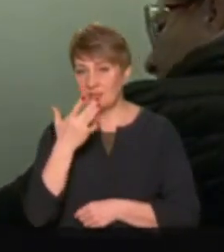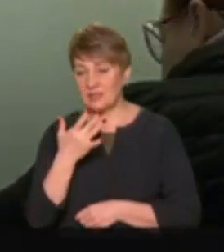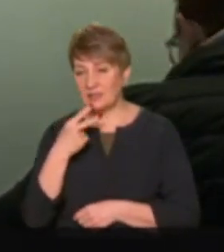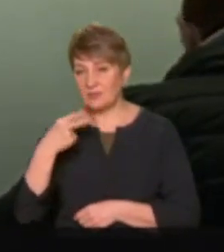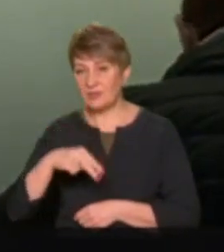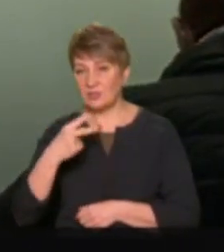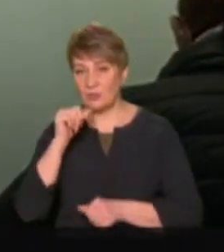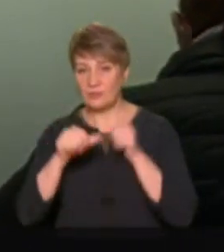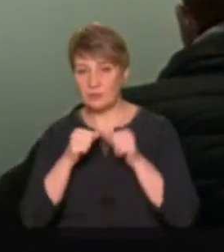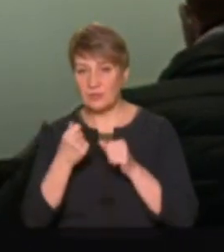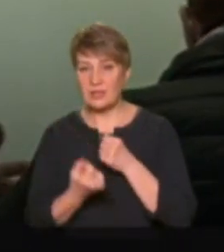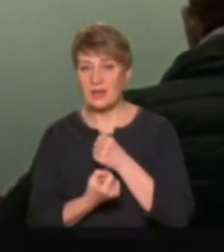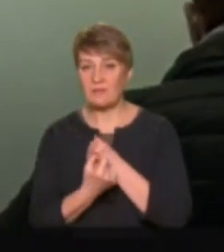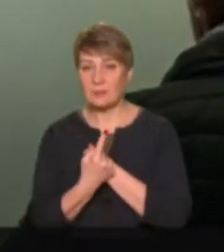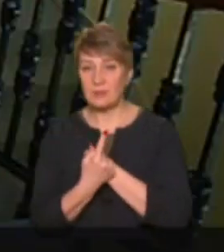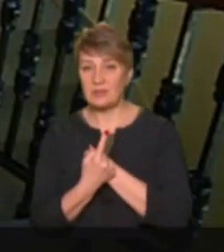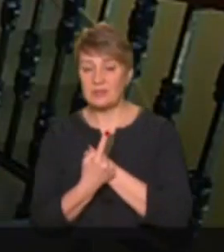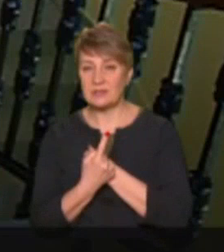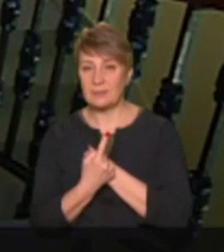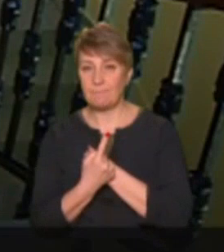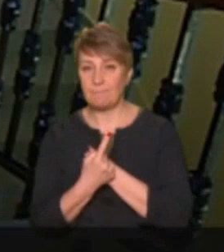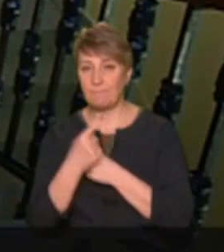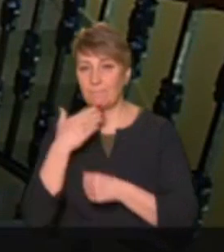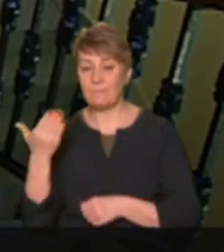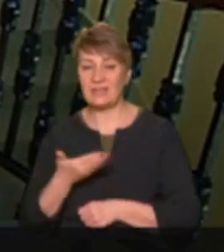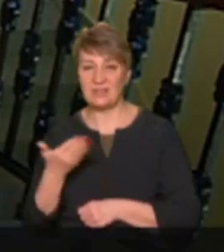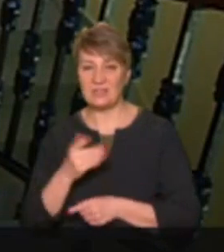відколи з'явилася петиція про перейменування.